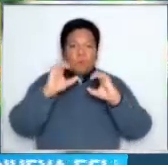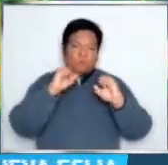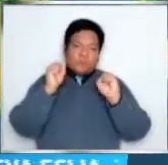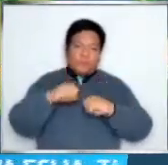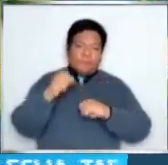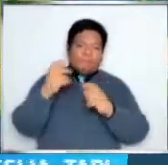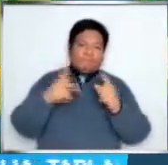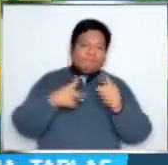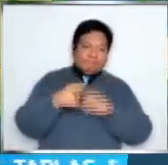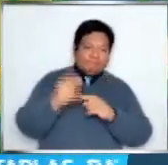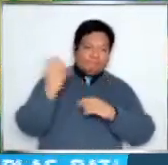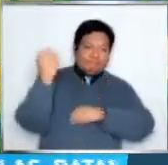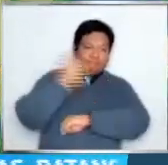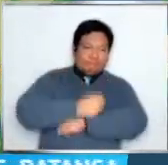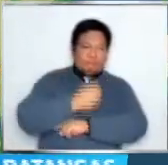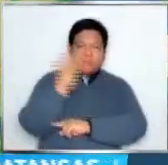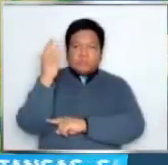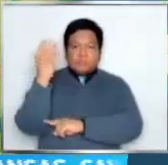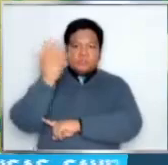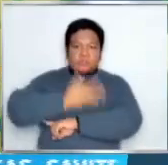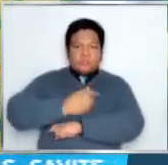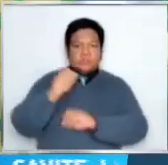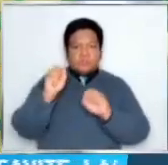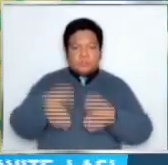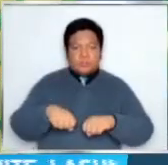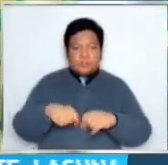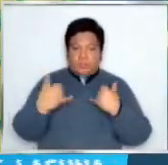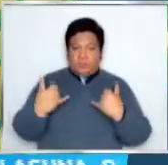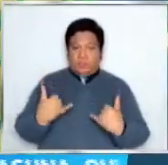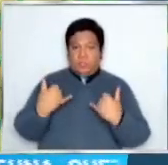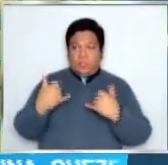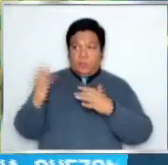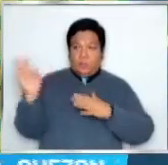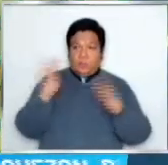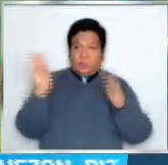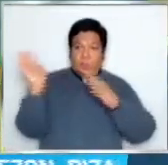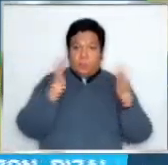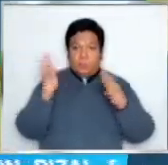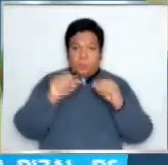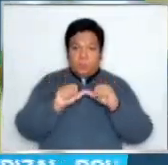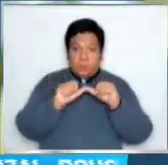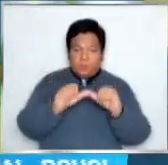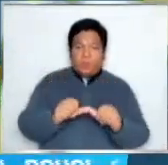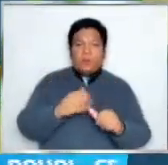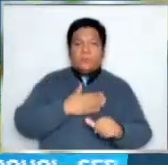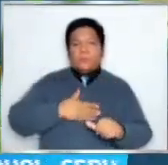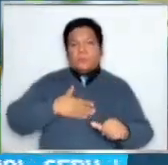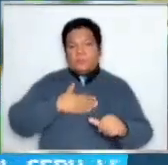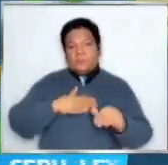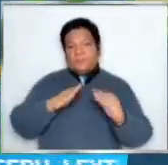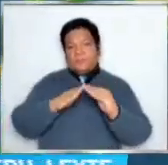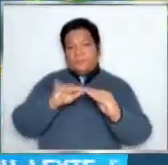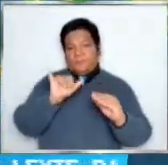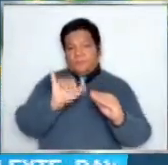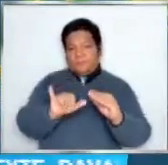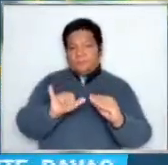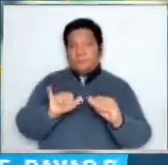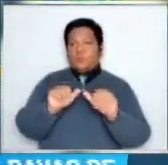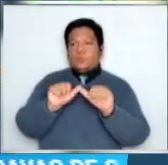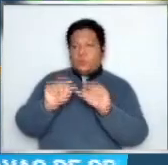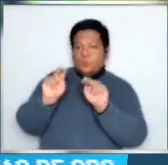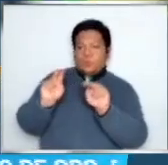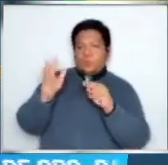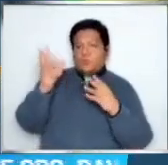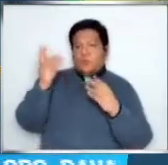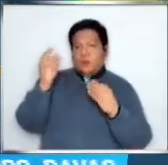as possible, habang nananalasa po sa kanilang lugar itong bagyo si Julina, stay indoors, patuloy na mag-monitor sa update ng PAGASA